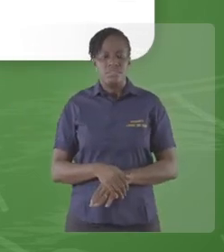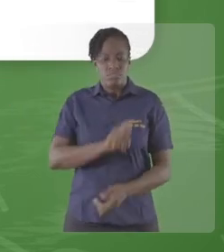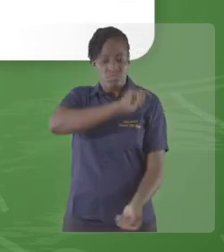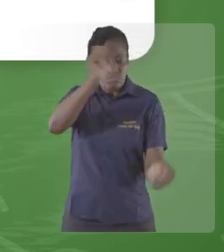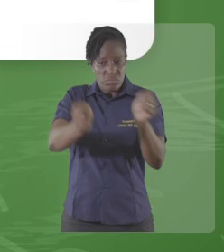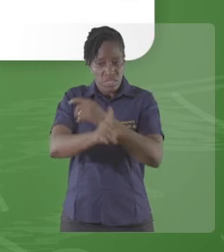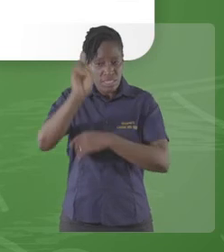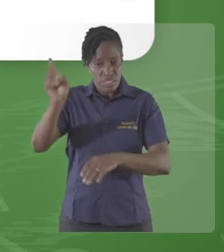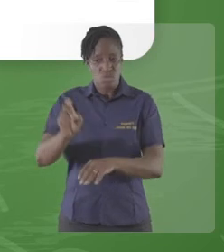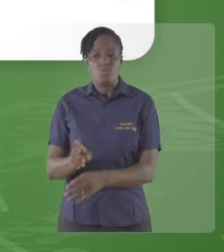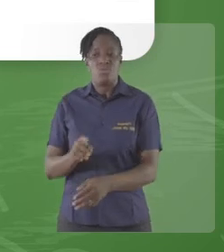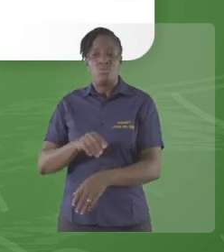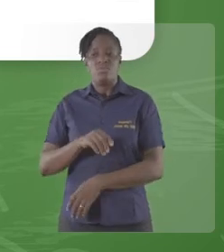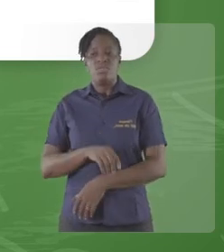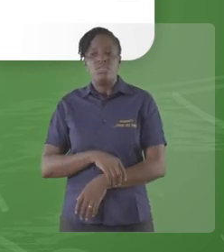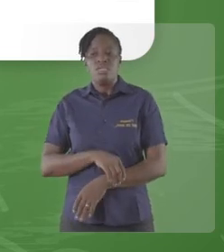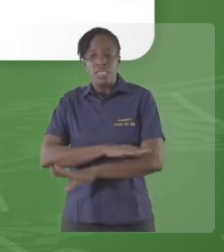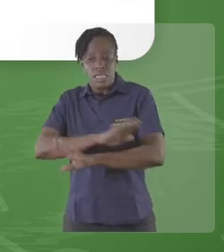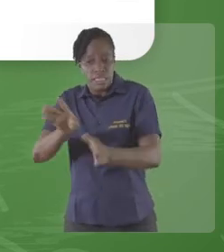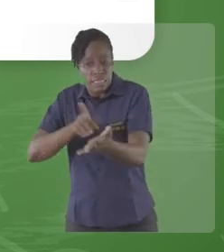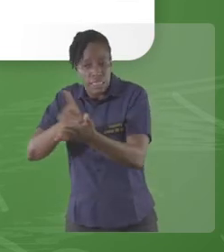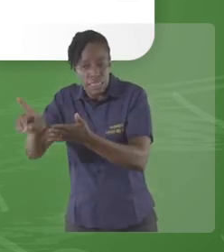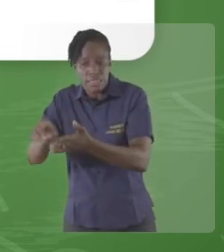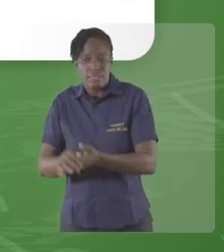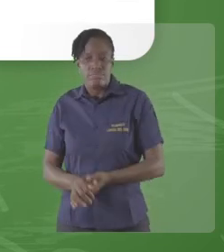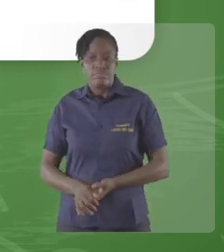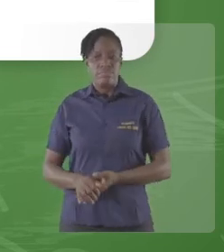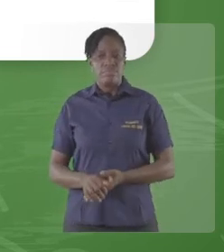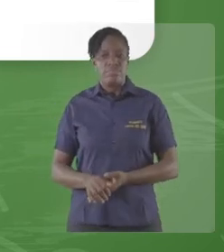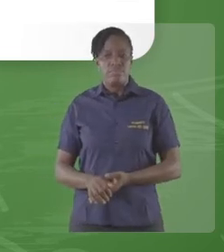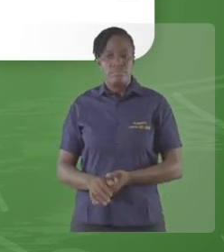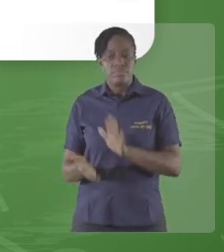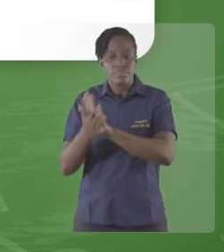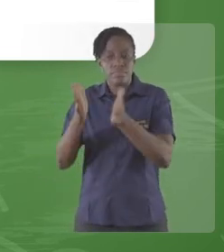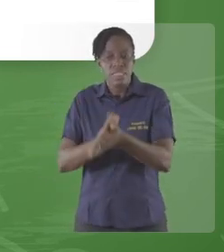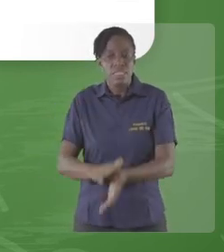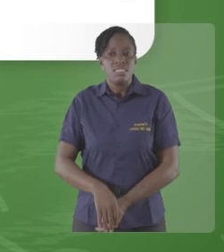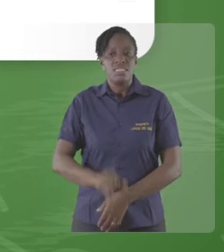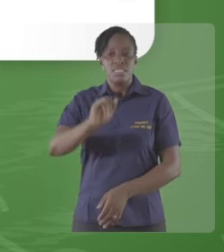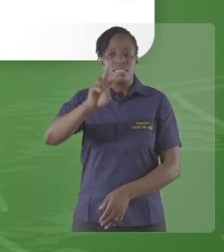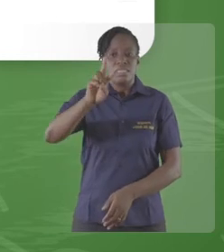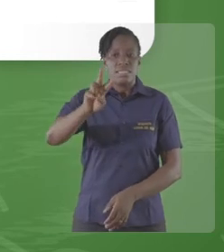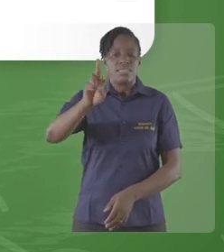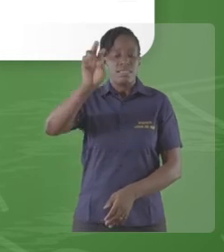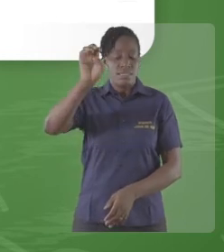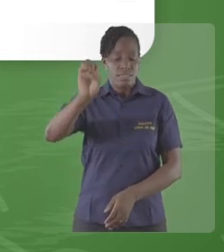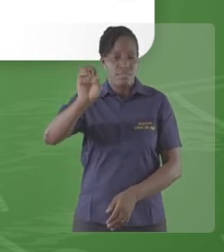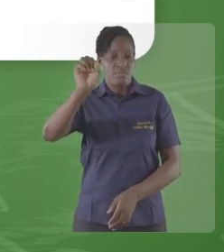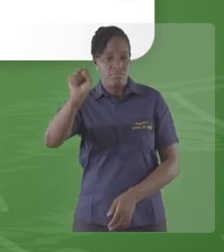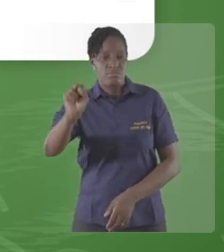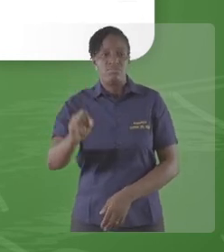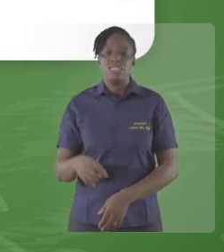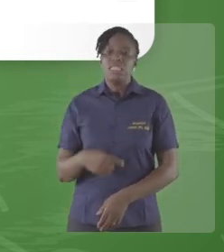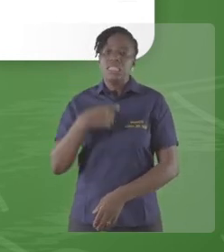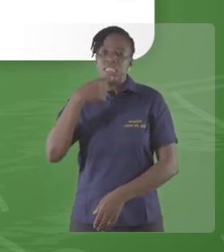Au discours indirect, l'on dira, il disait qu'il attendait des invités ce